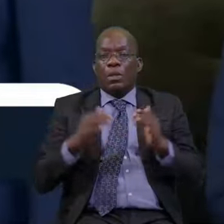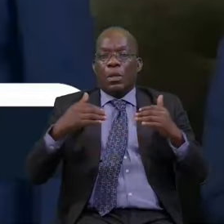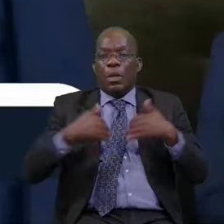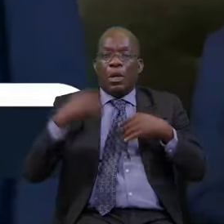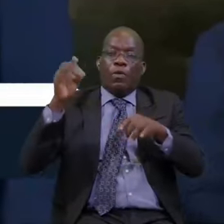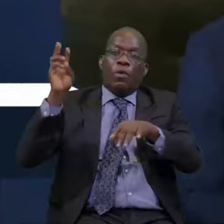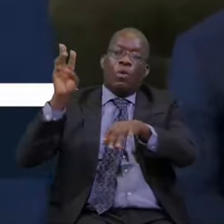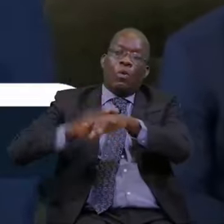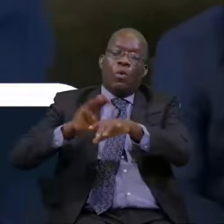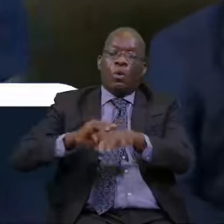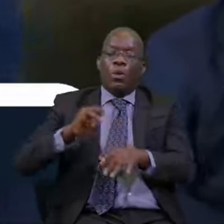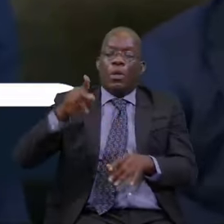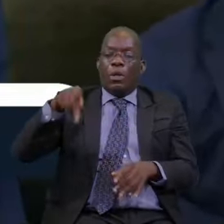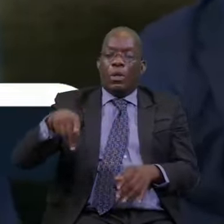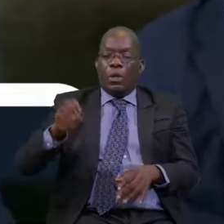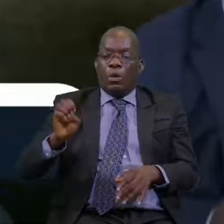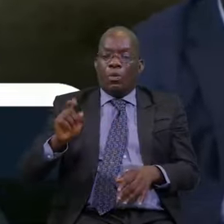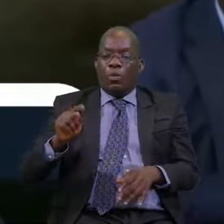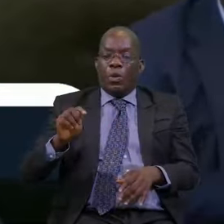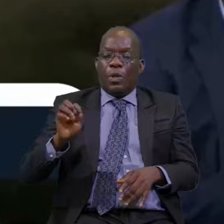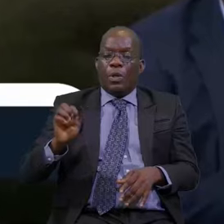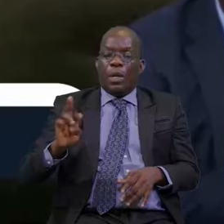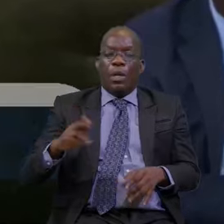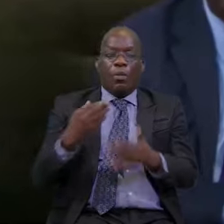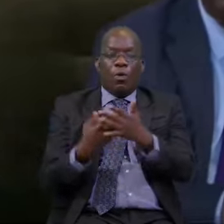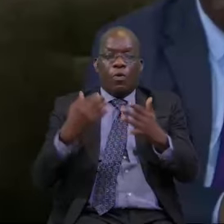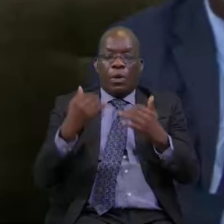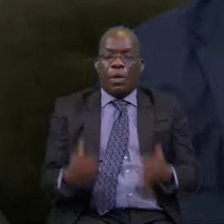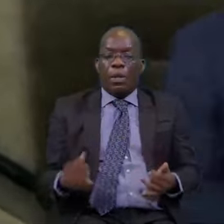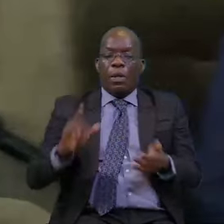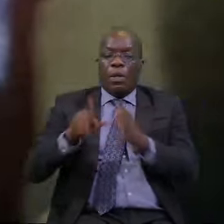Jésus avait préavisé Pierre. Et finalement,